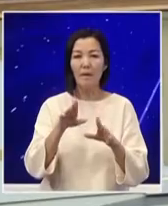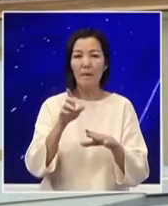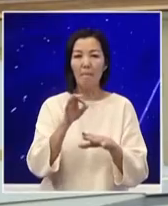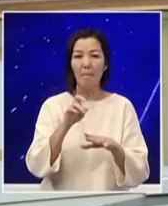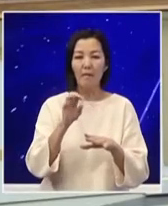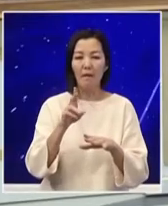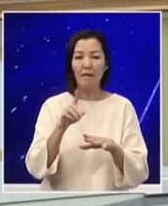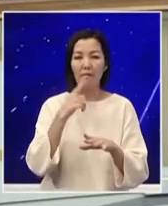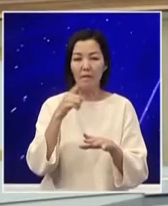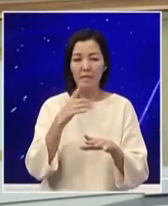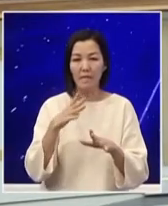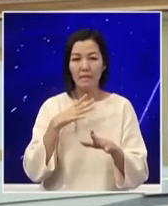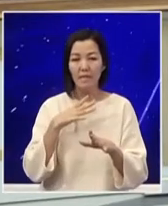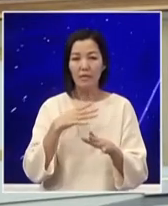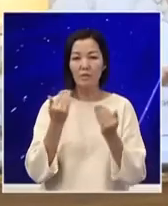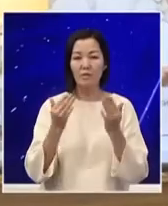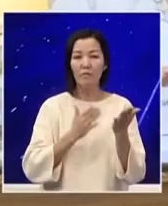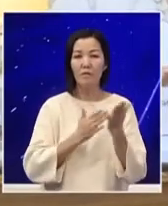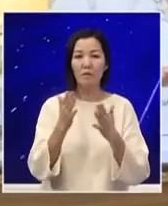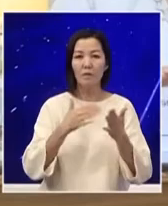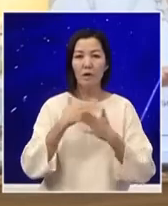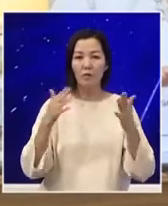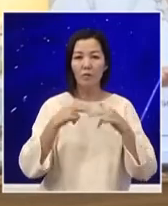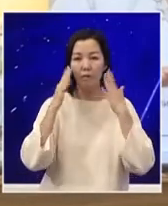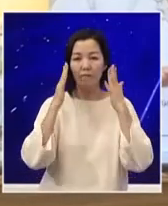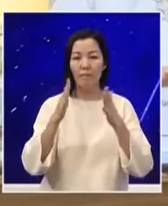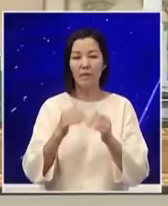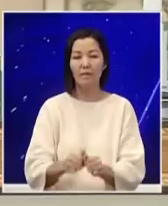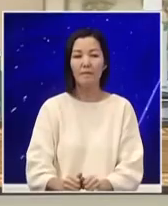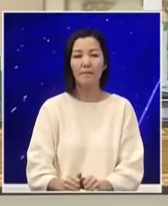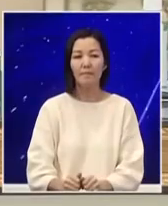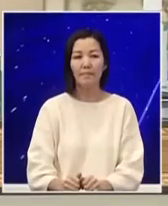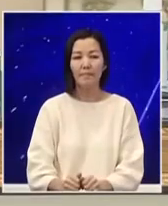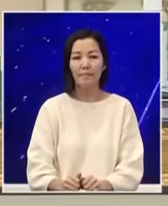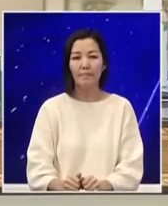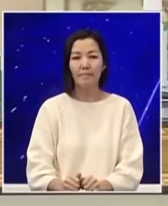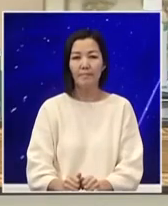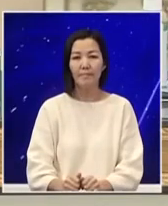раз подчеркнул, что сегодня в сфере образования уделяется огромное внимание.